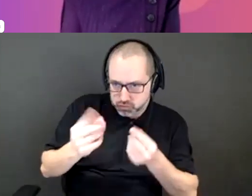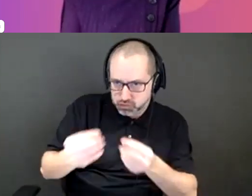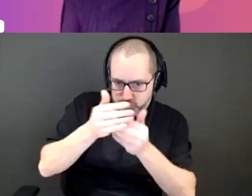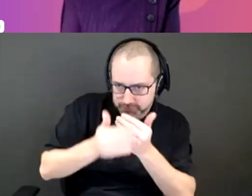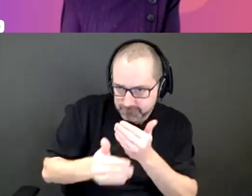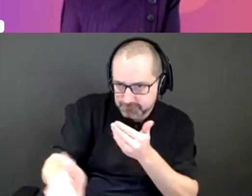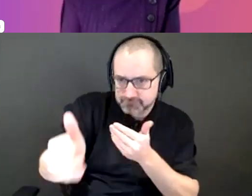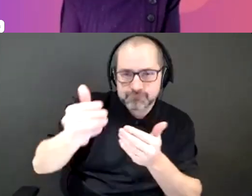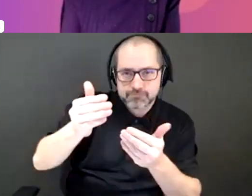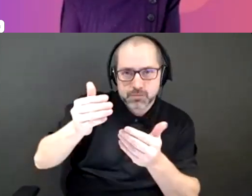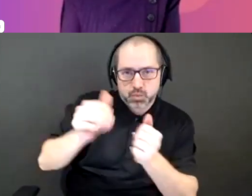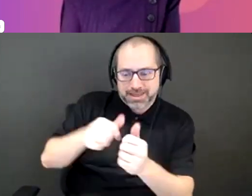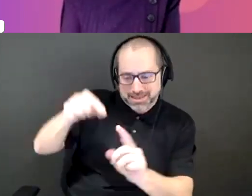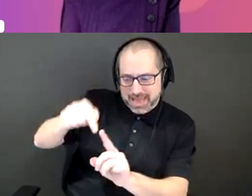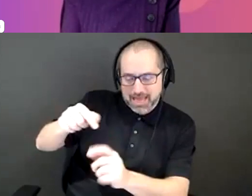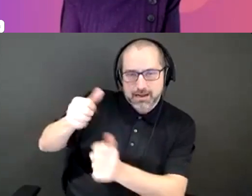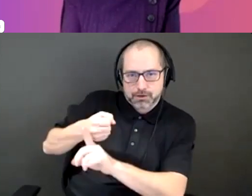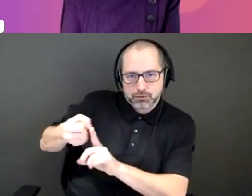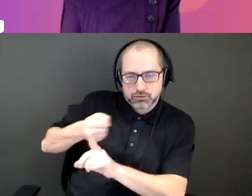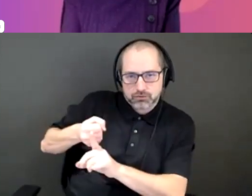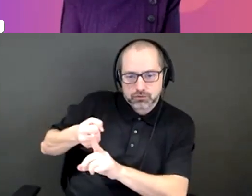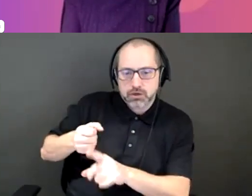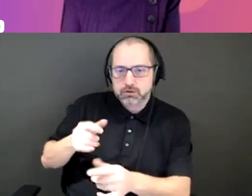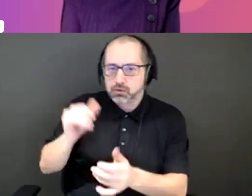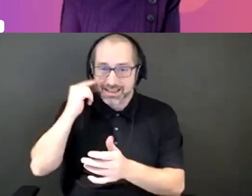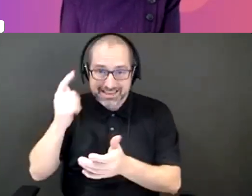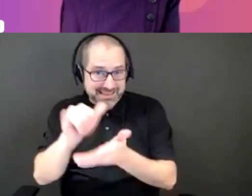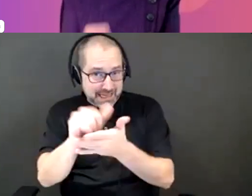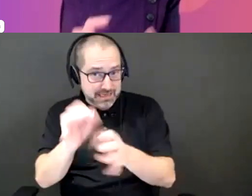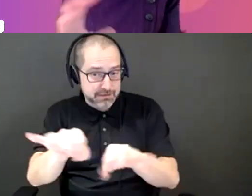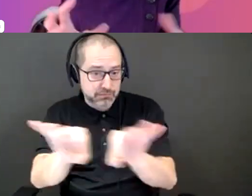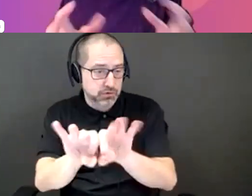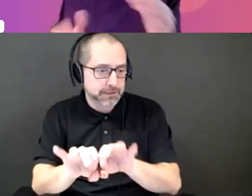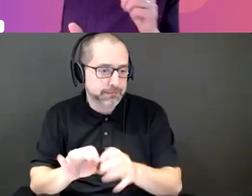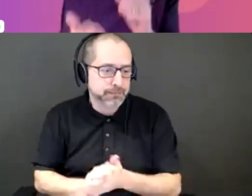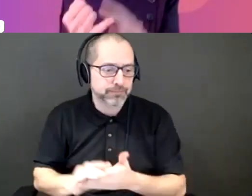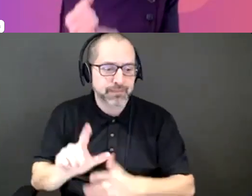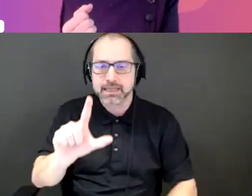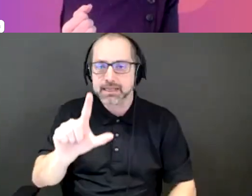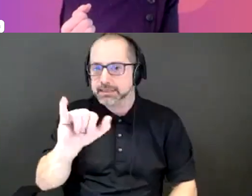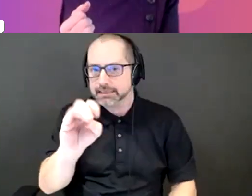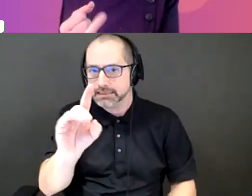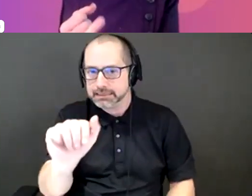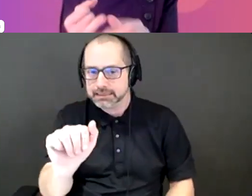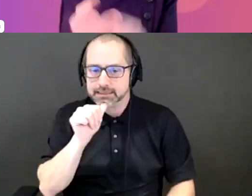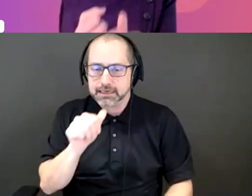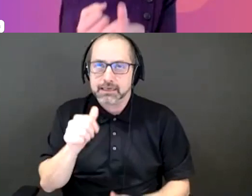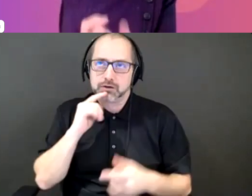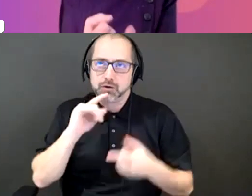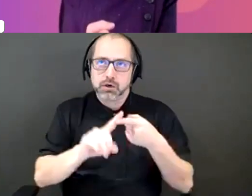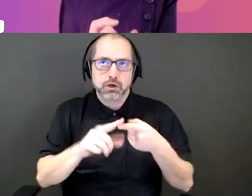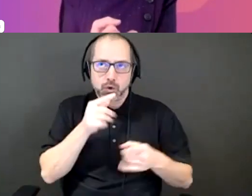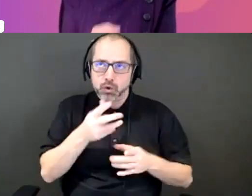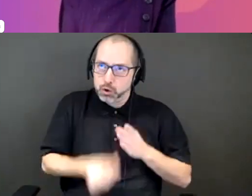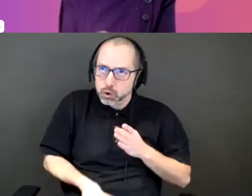on peut donc traiter de cette question et oui ça peut vraiment aider alors j'entends